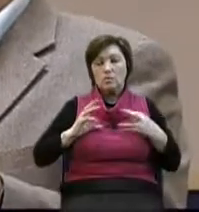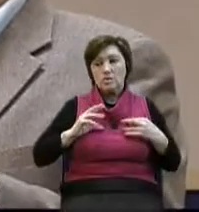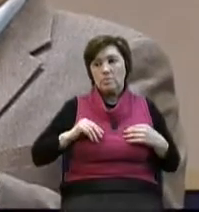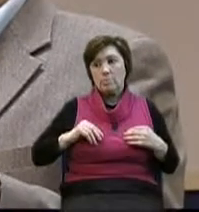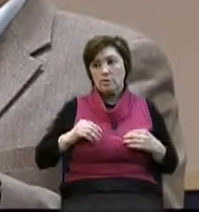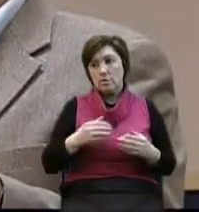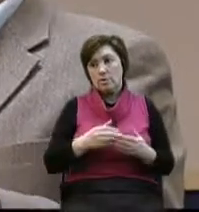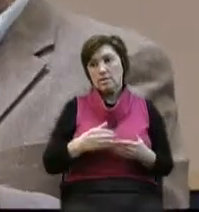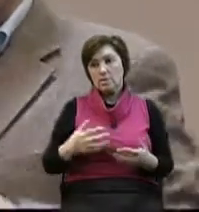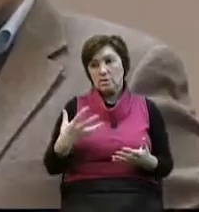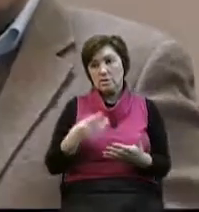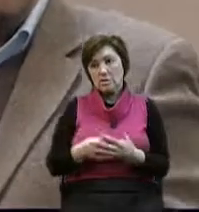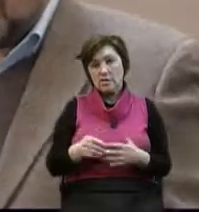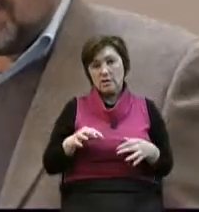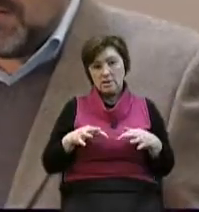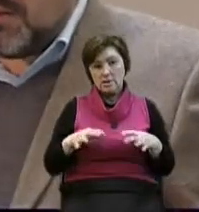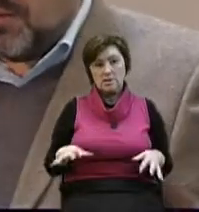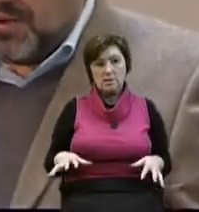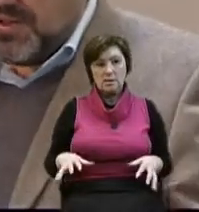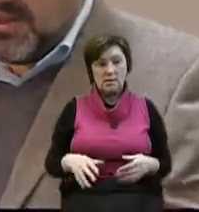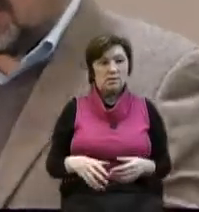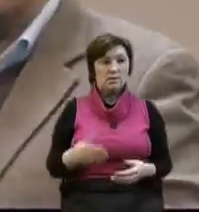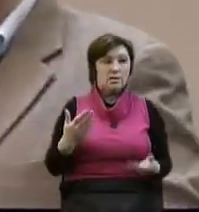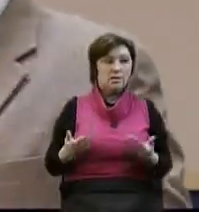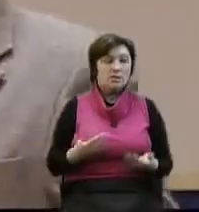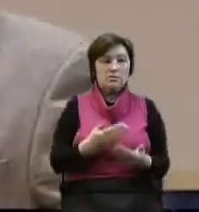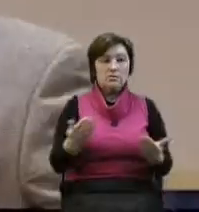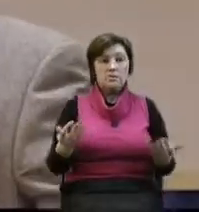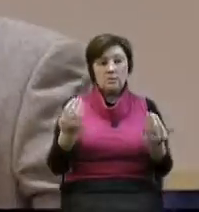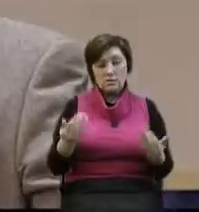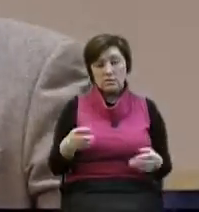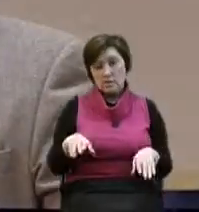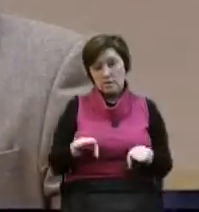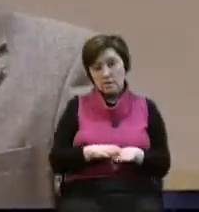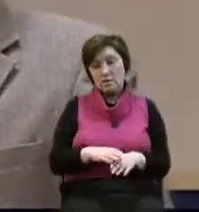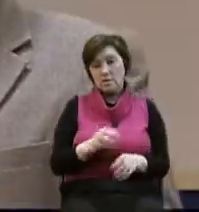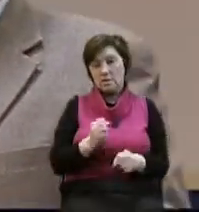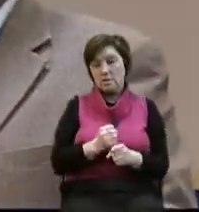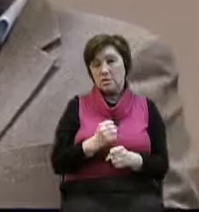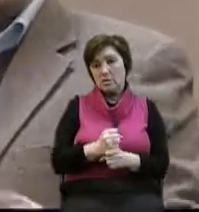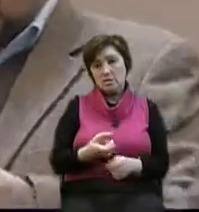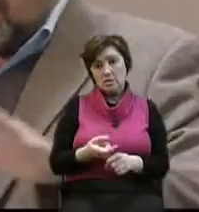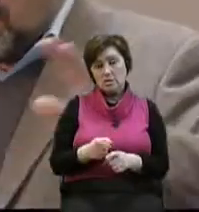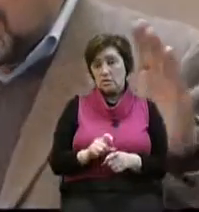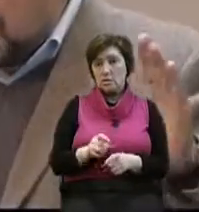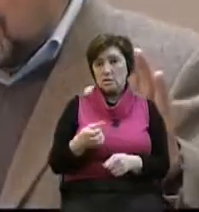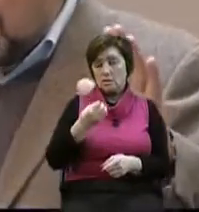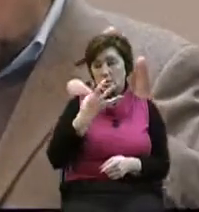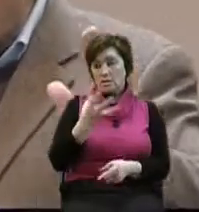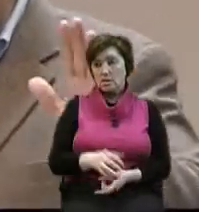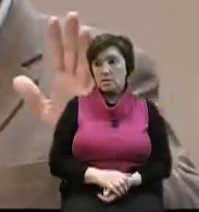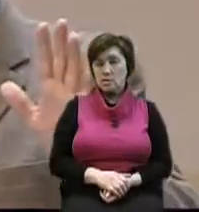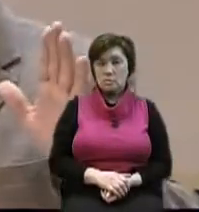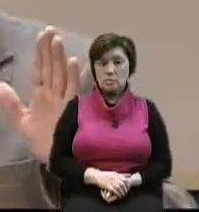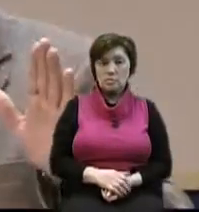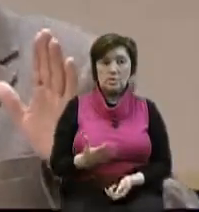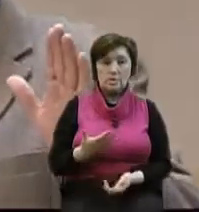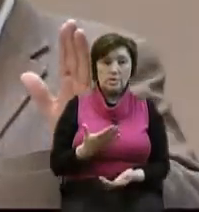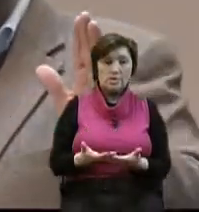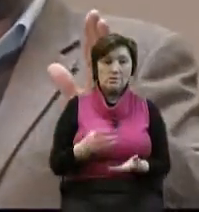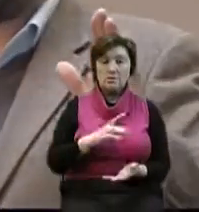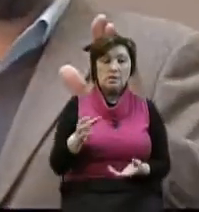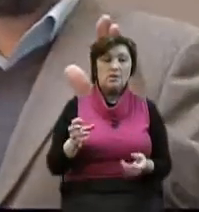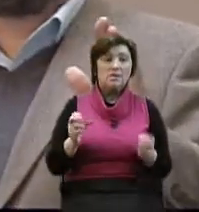дел своих. И я думаю, что если мы сегодня это делаем, то это хорошо. Если мы сегодня специально не